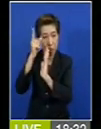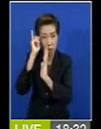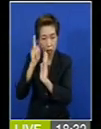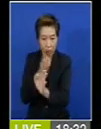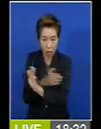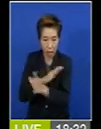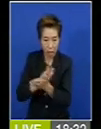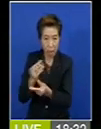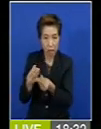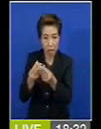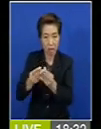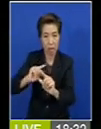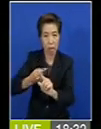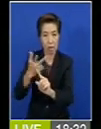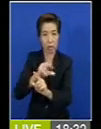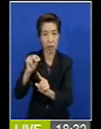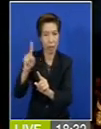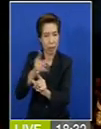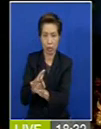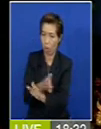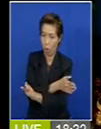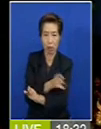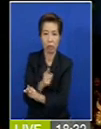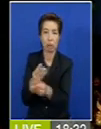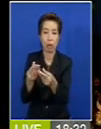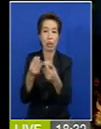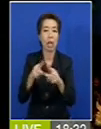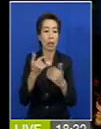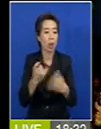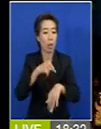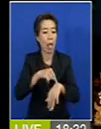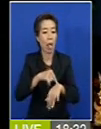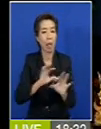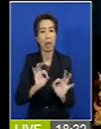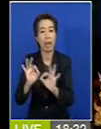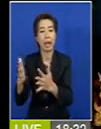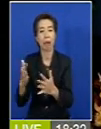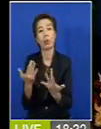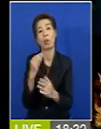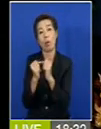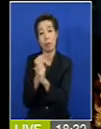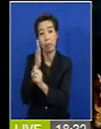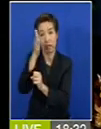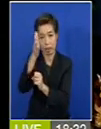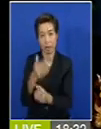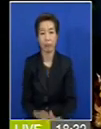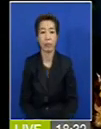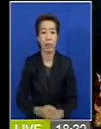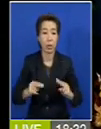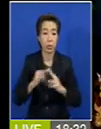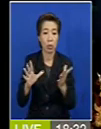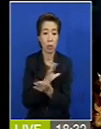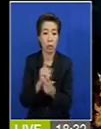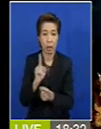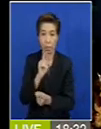กให้เรียบร้อยก่อน31มีนาคมของทุกปี คือเลยมาแล้วนะคะอาจจะต้องไปดูกันต่อปีหน้าค่ะ ครับซึ่งทางรัฐมนตรีบอกว่าการ